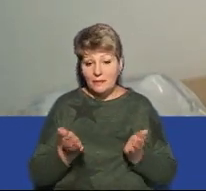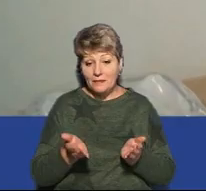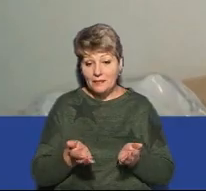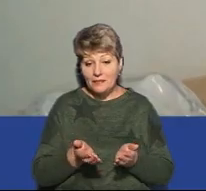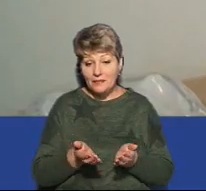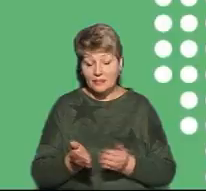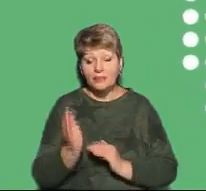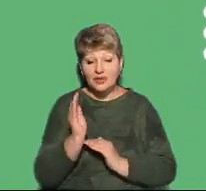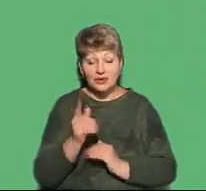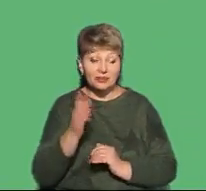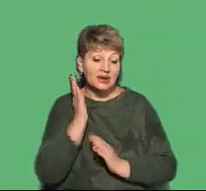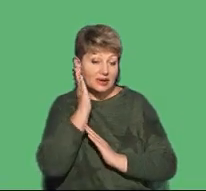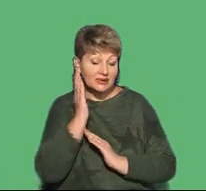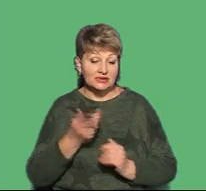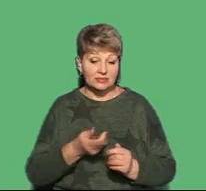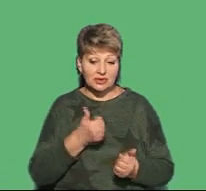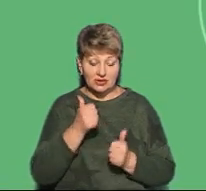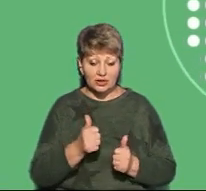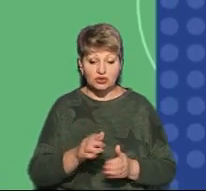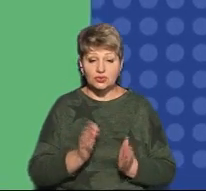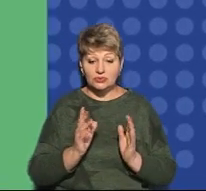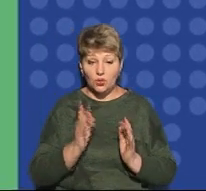лягає і тут спить.